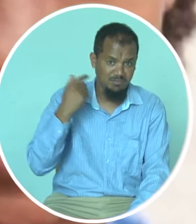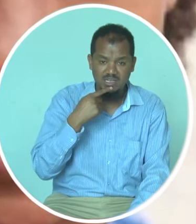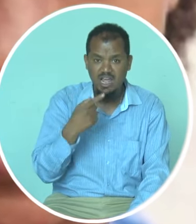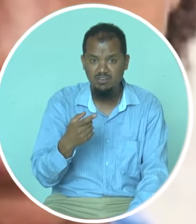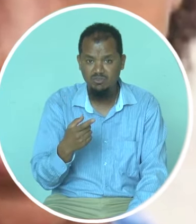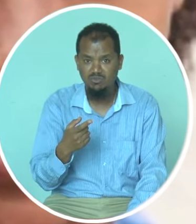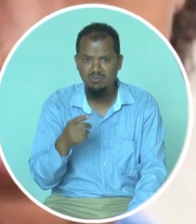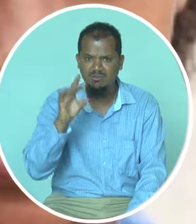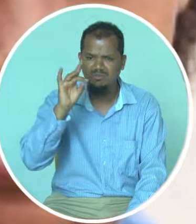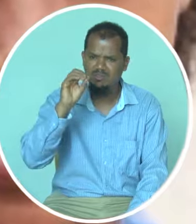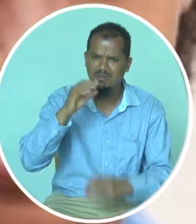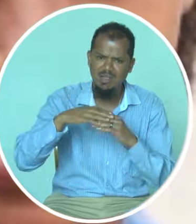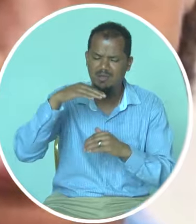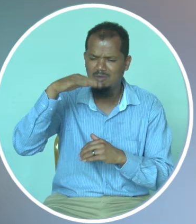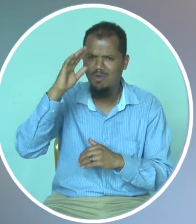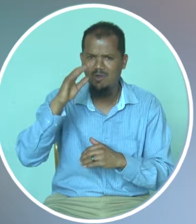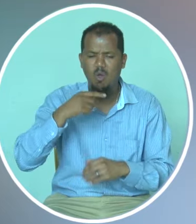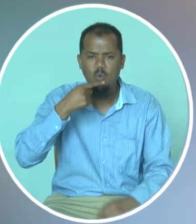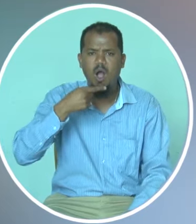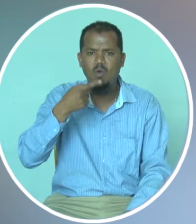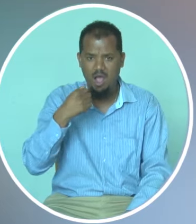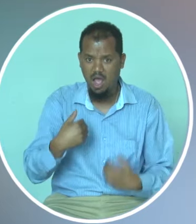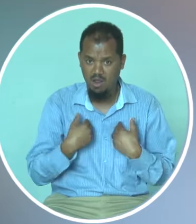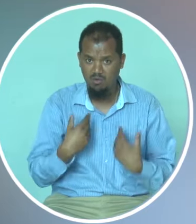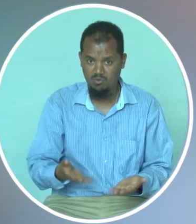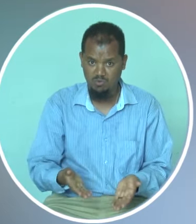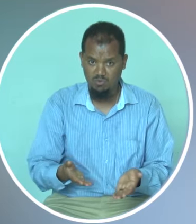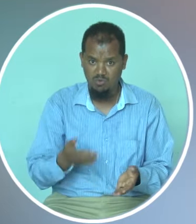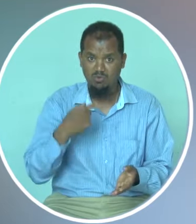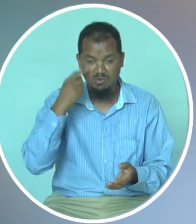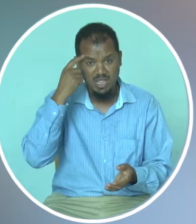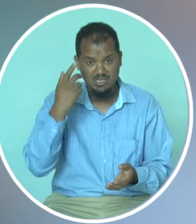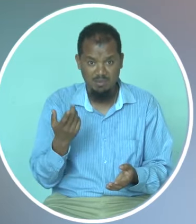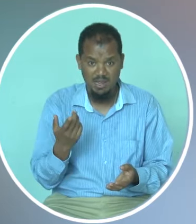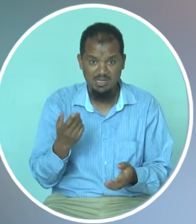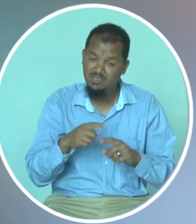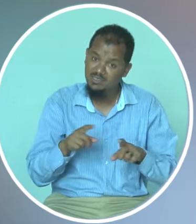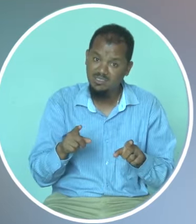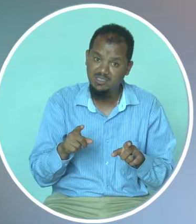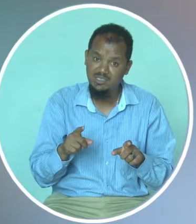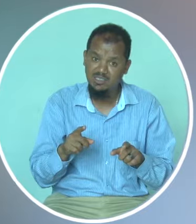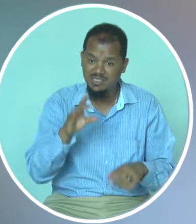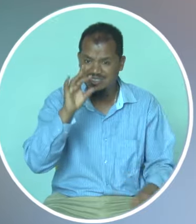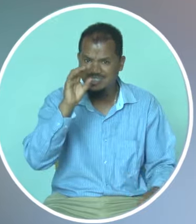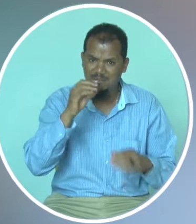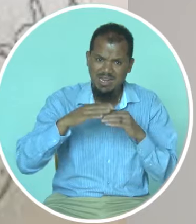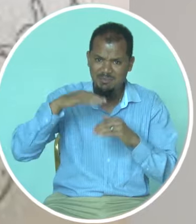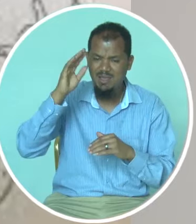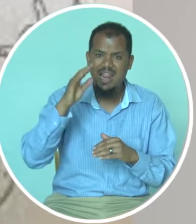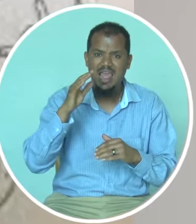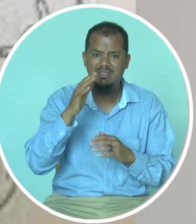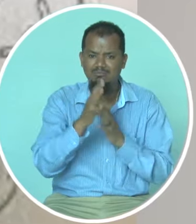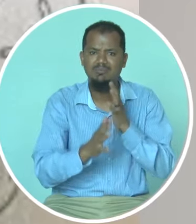እንዳልሽው ከ80 በላይ ቋንቋዎች አሉ ተብሎ ይታሰባል። ነገር ግን ከ80 በላይ